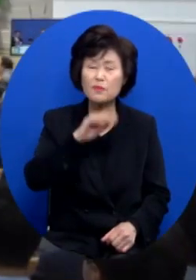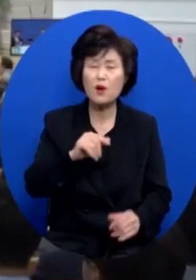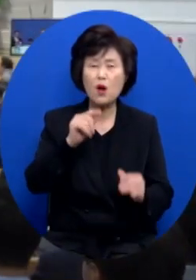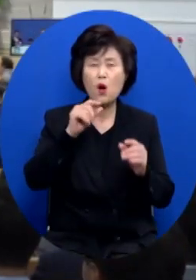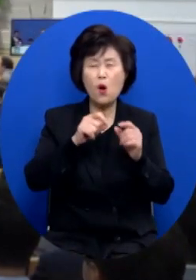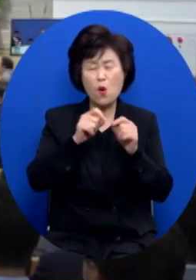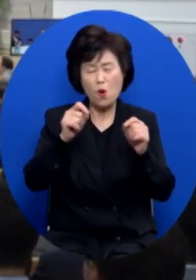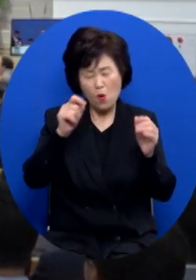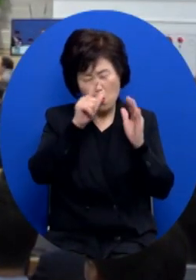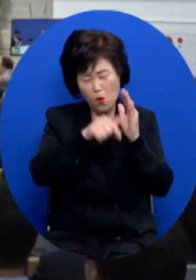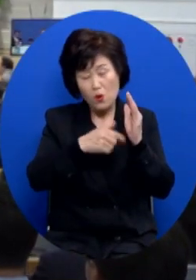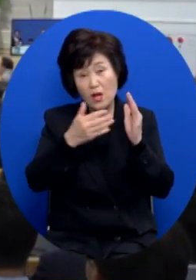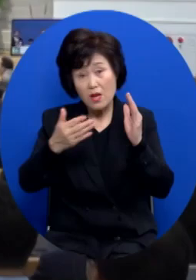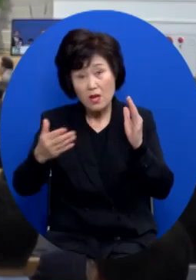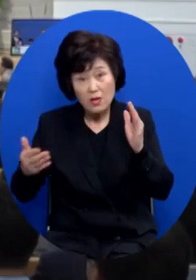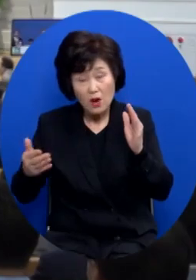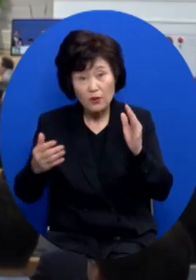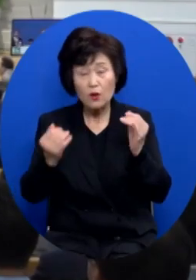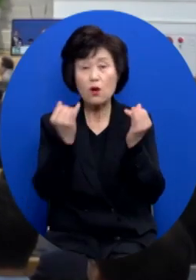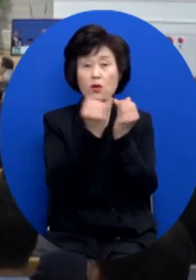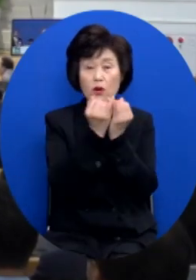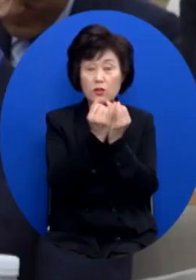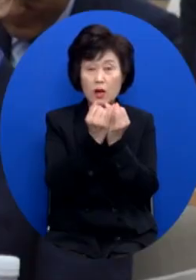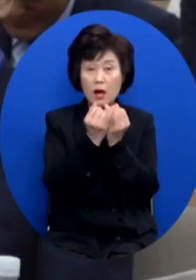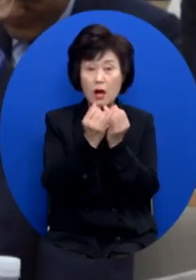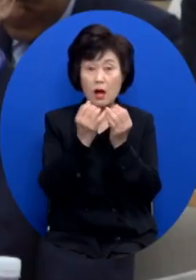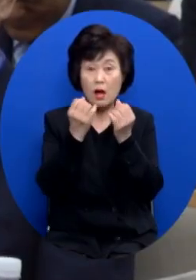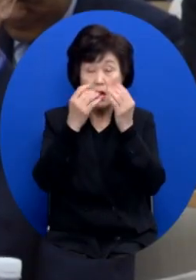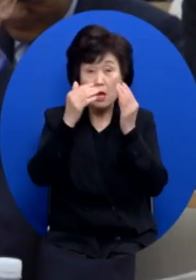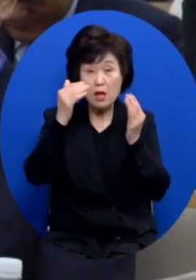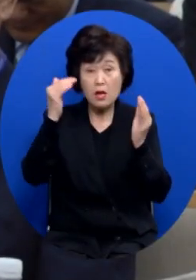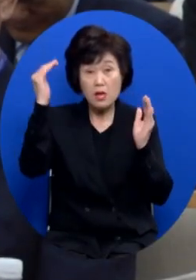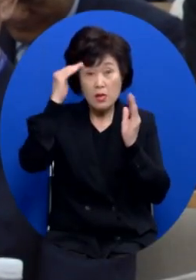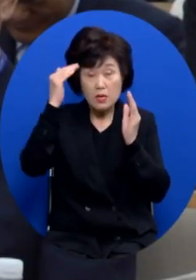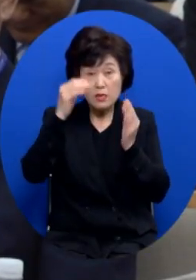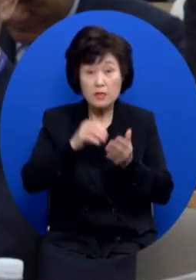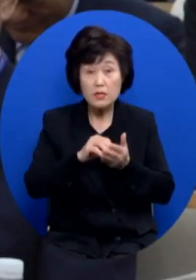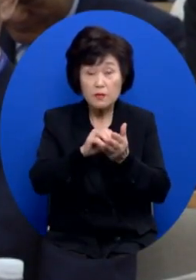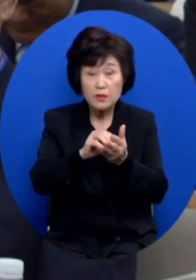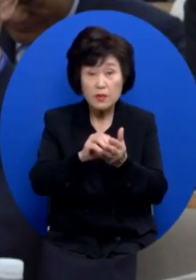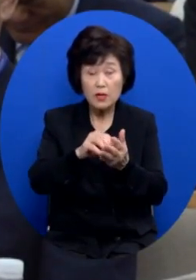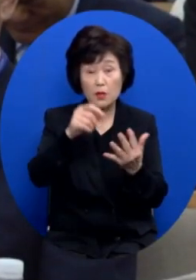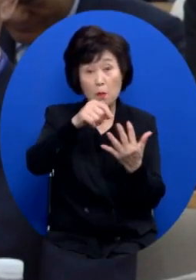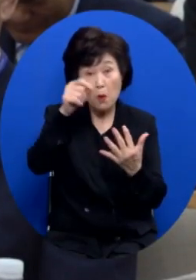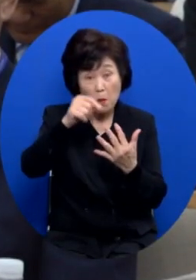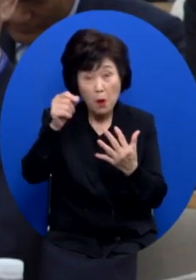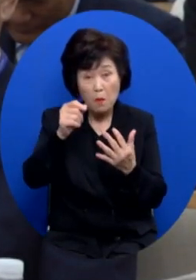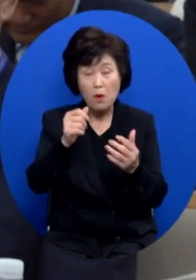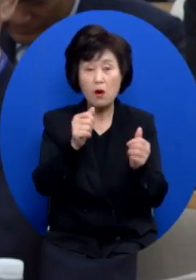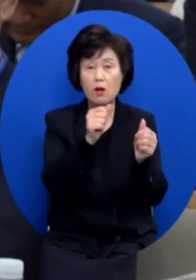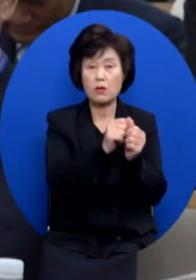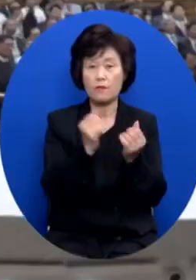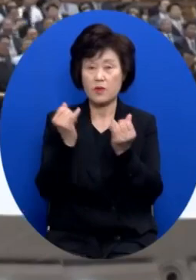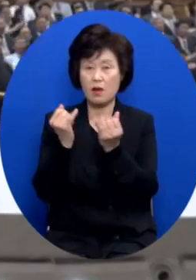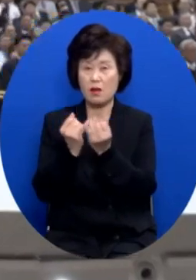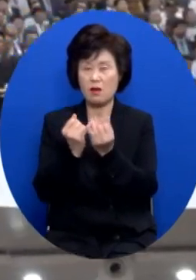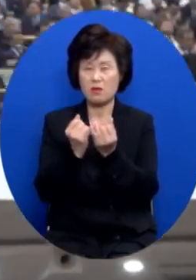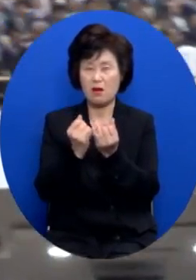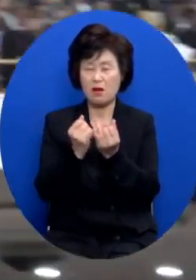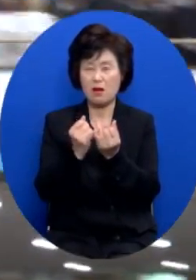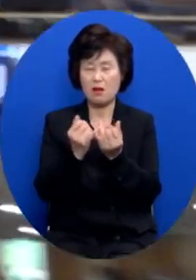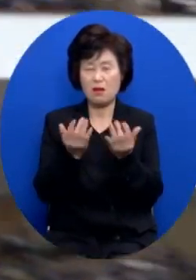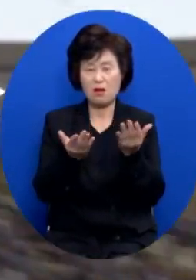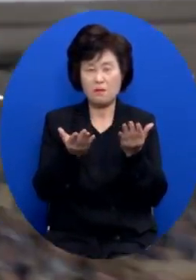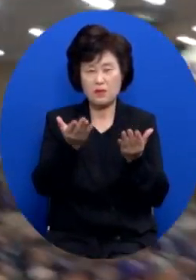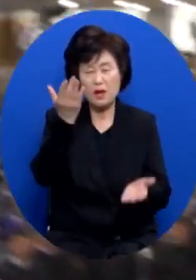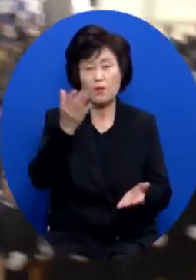신학대학원의 여성 신입생을 선발하면서 남성과 여성 졸업생 사이에 큰 차별이 있었습니다네이